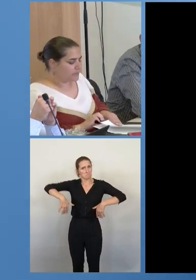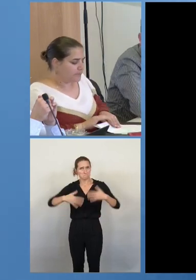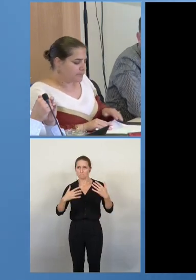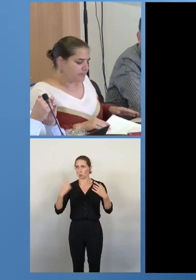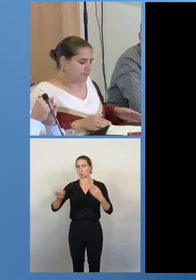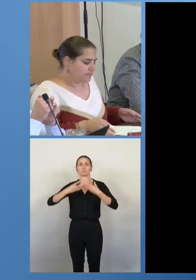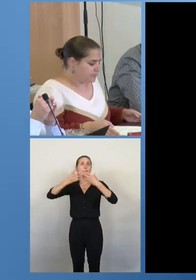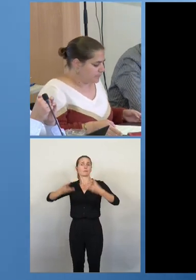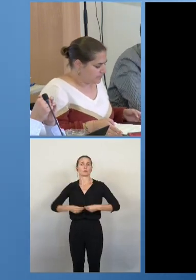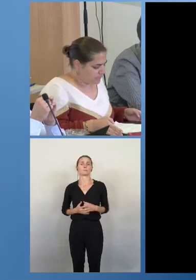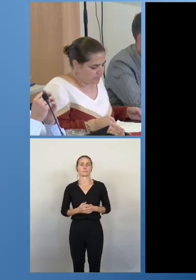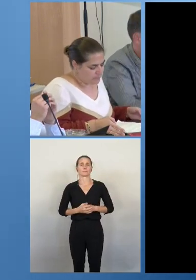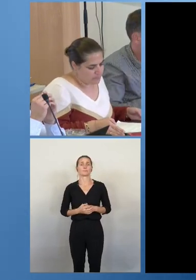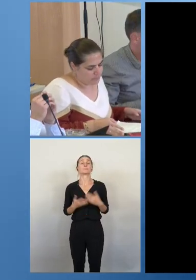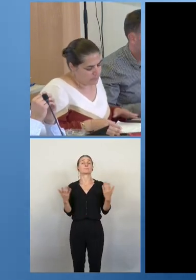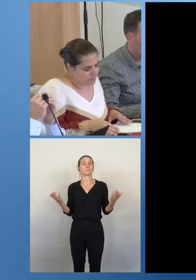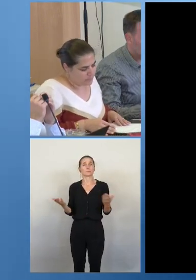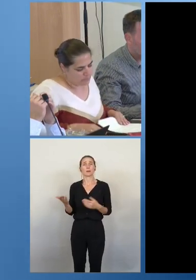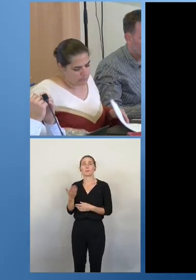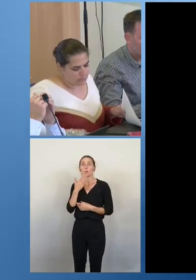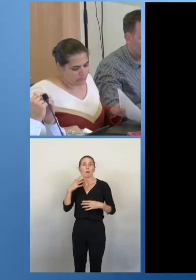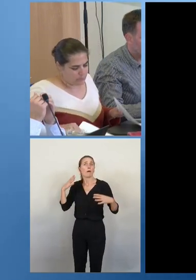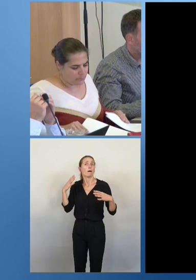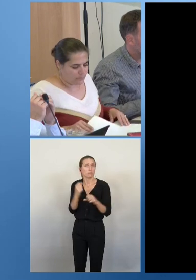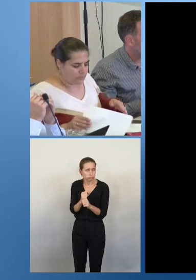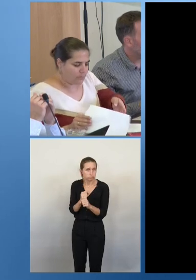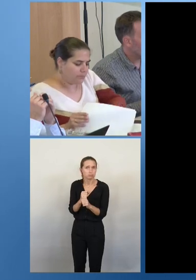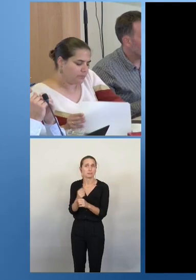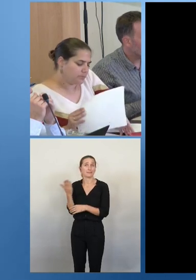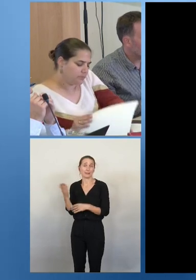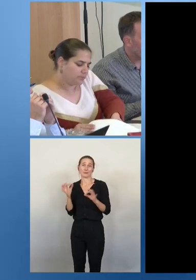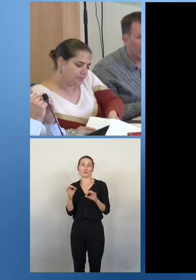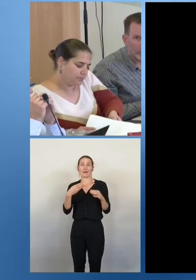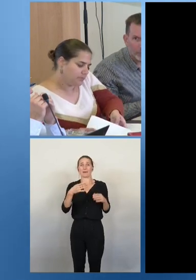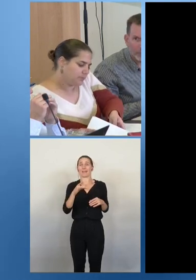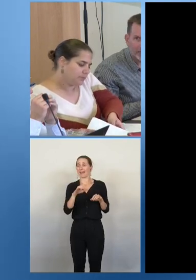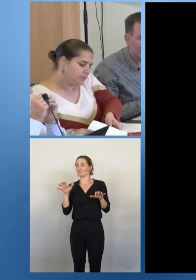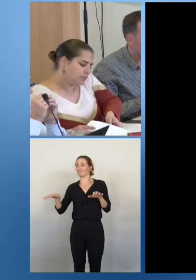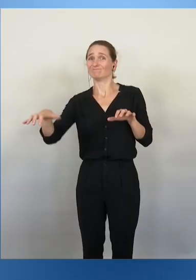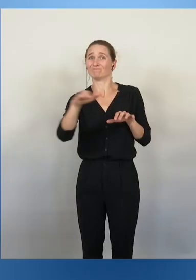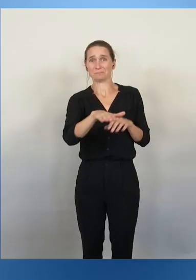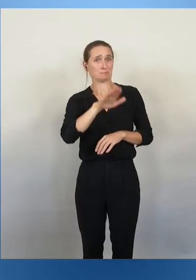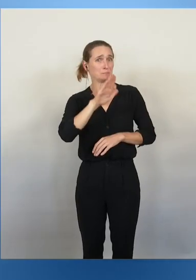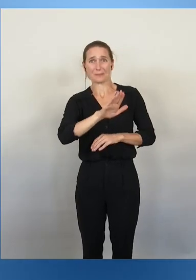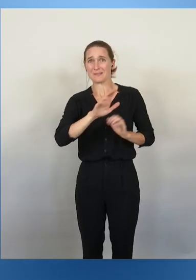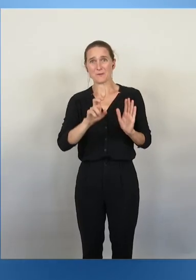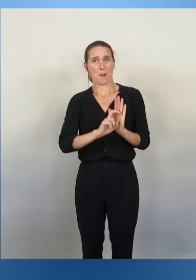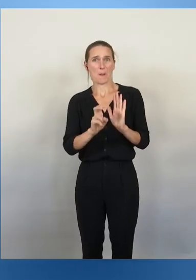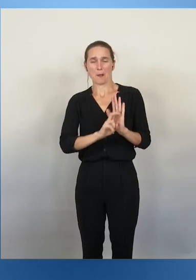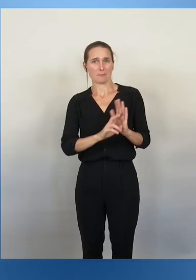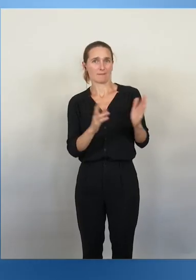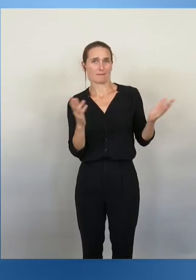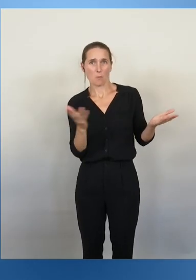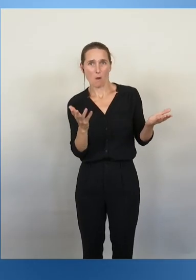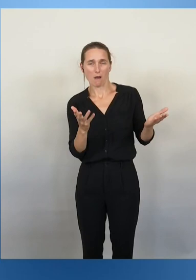pour résumer et pour conclure cette présentation effectivement c'est MDH à la gronobloise MDH grenobloise constiue